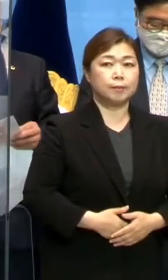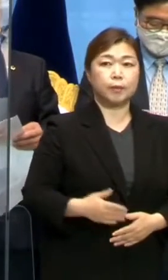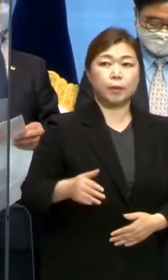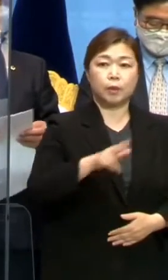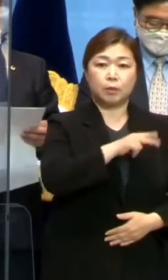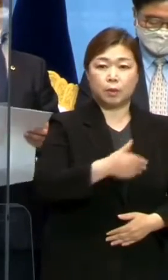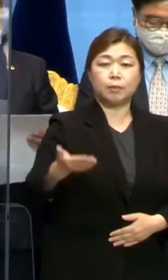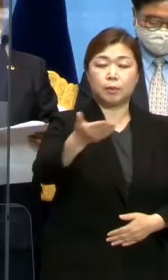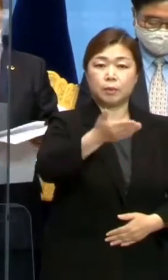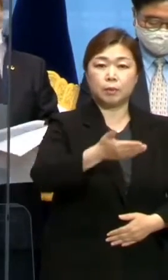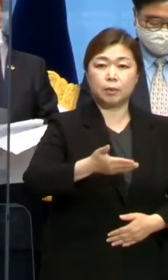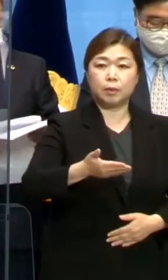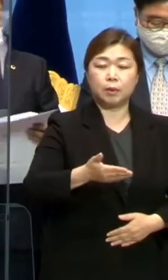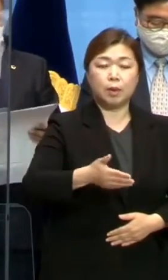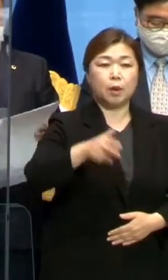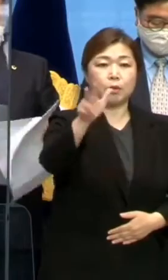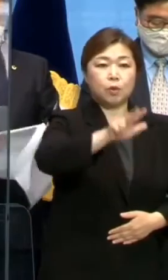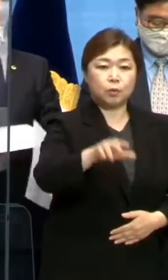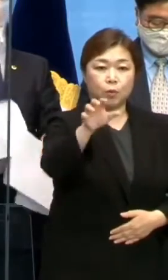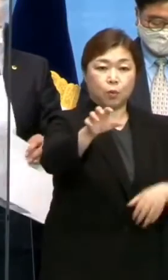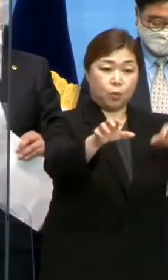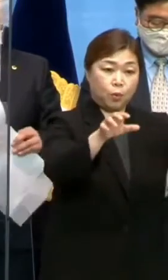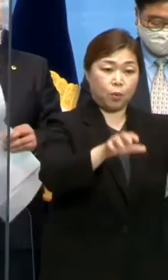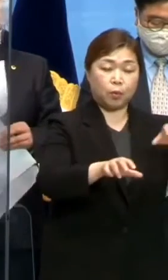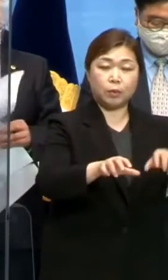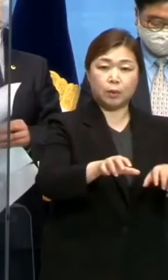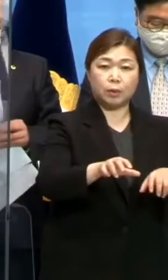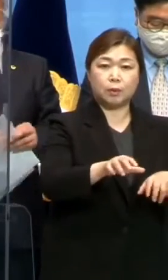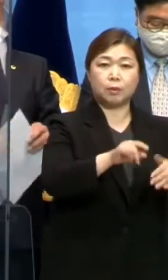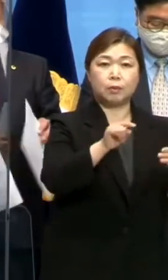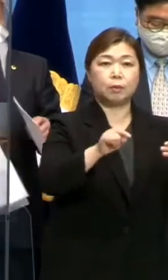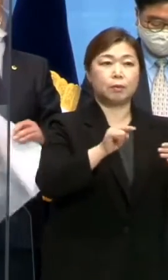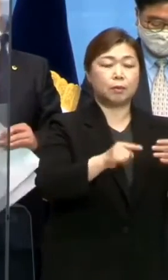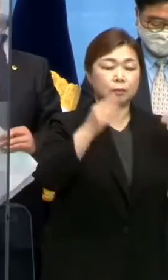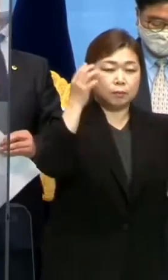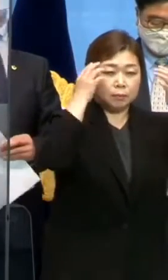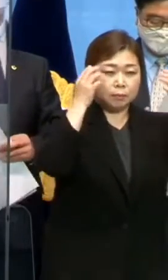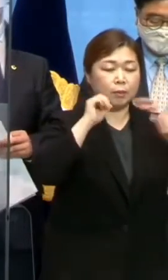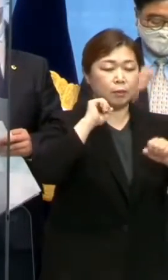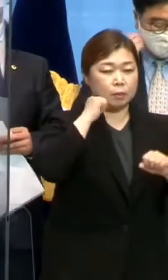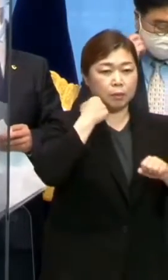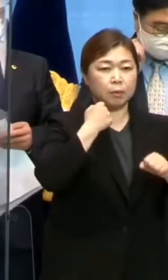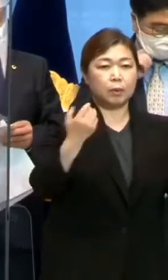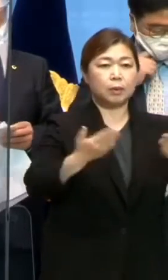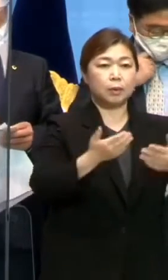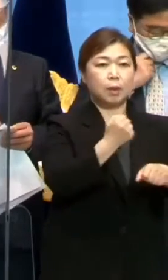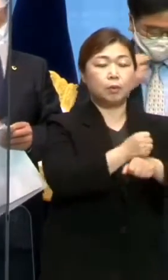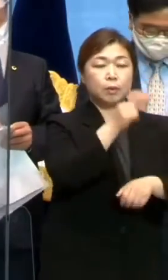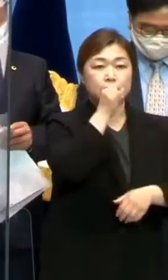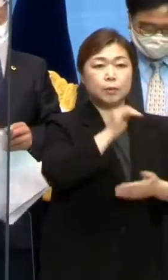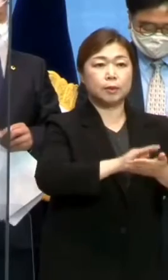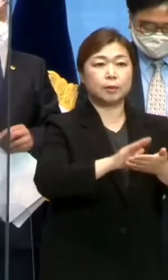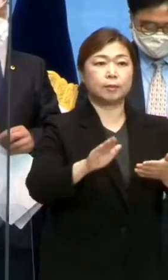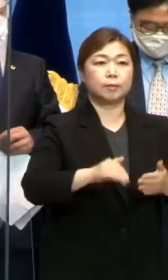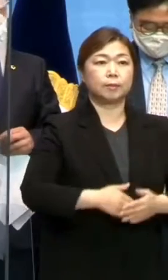우리 위원님들께서 전국각지의 역에서 어 고군분투 2 뭐 하고 계십니다